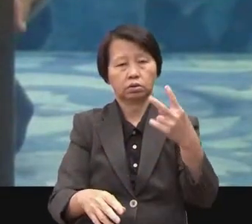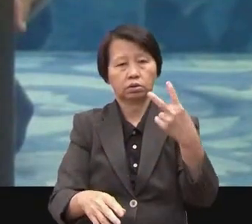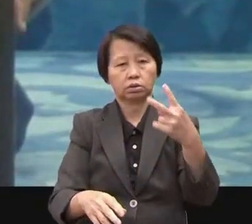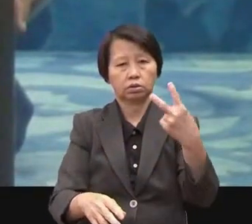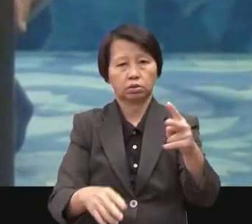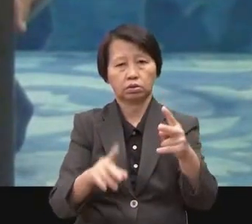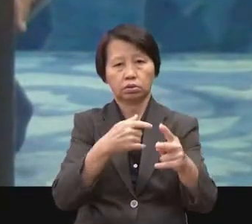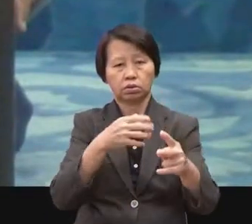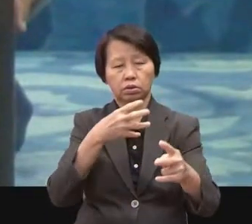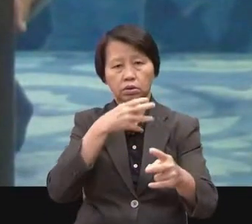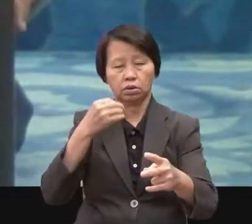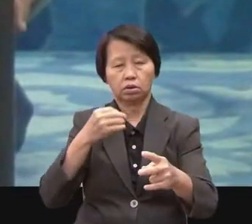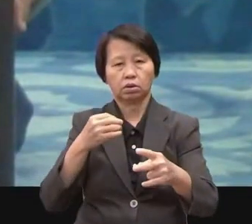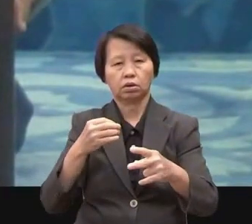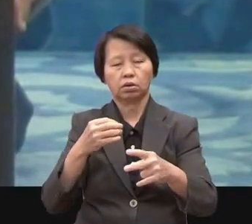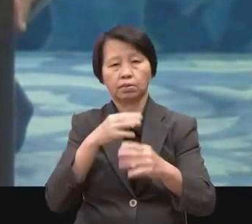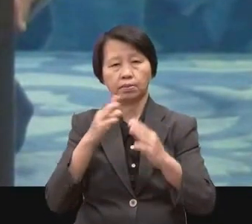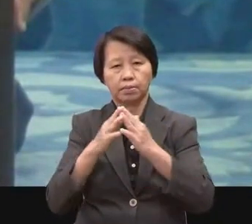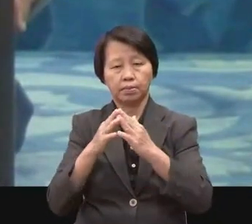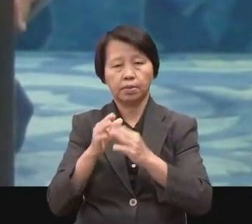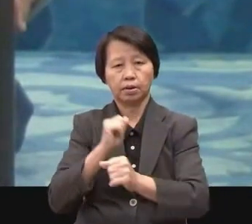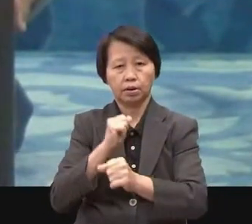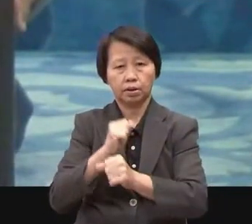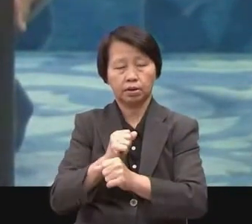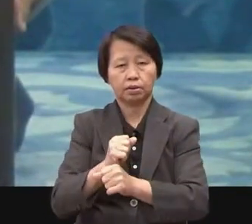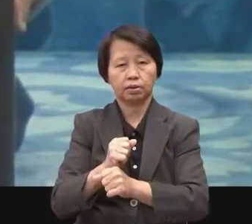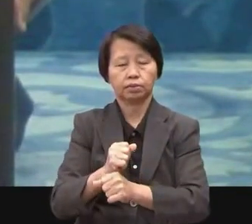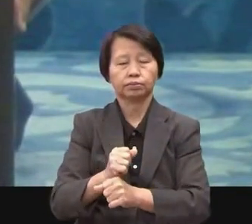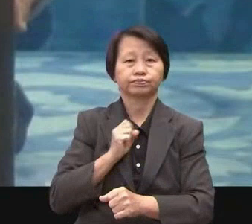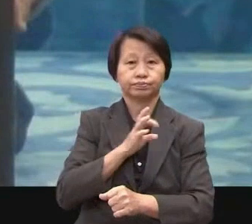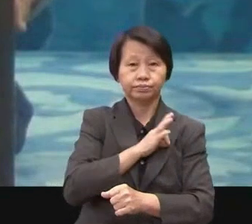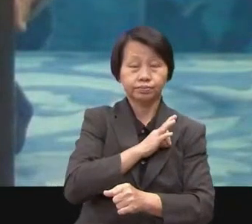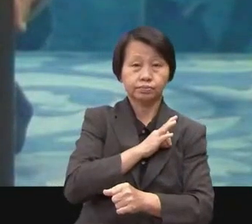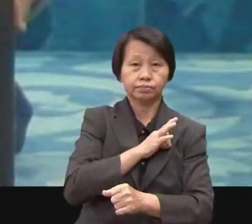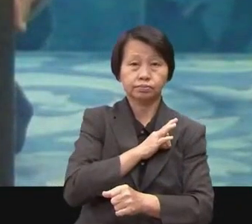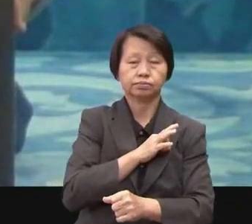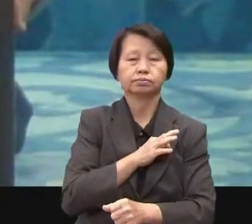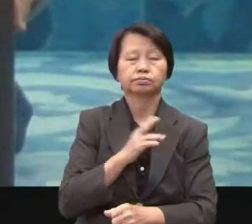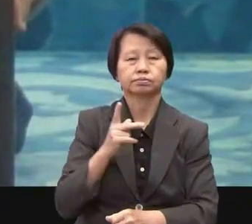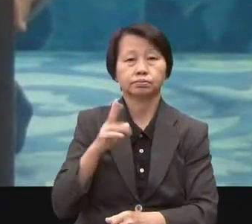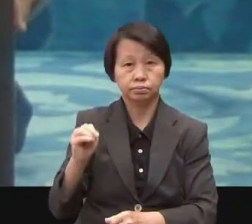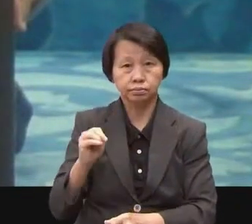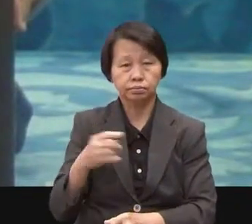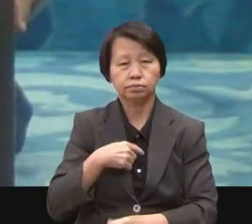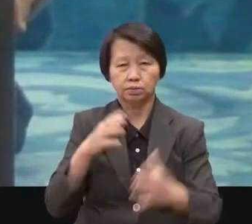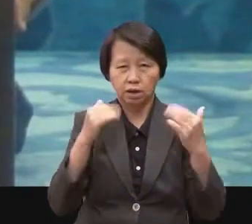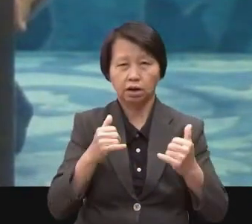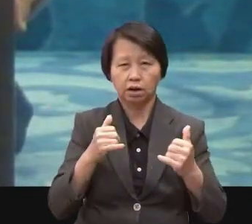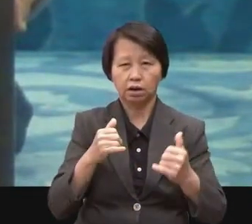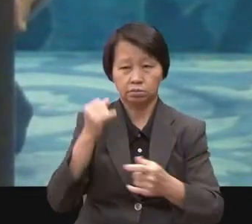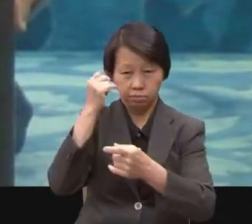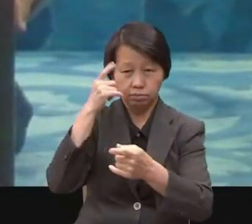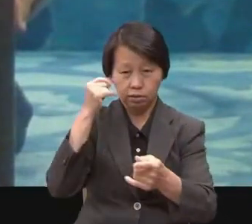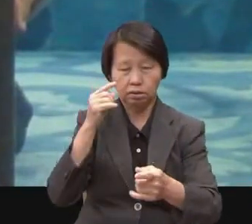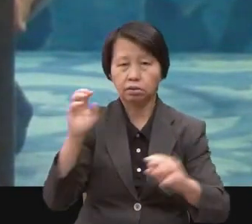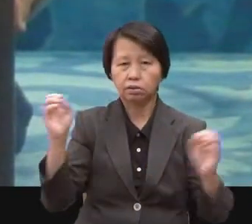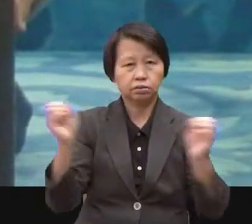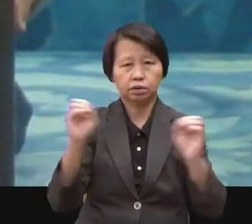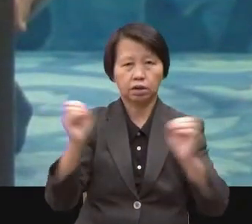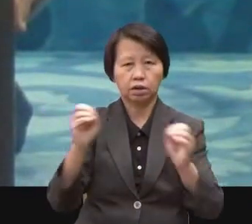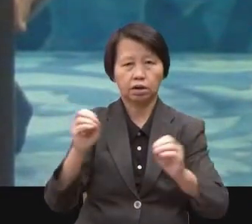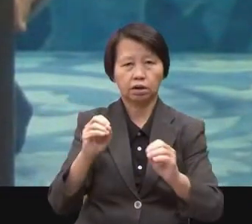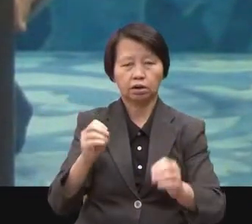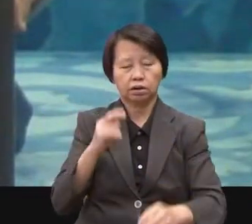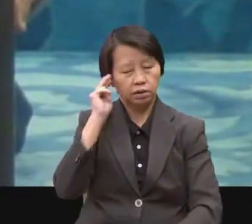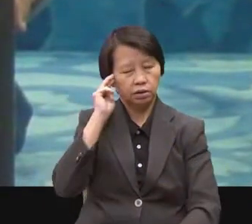jadi kita tak masuk dalam kategori ini jadi sebab itu saya saya anggap dapat dimengerti tidak ada sama